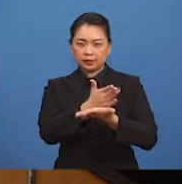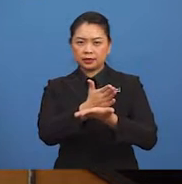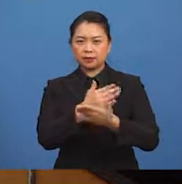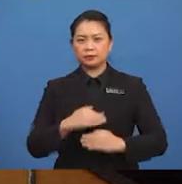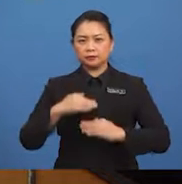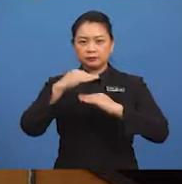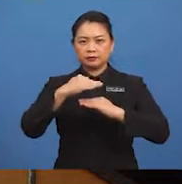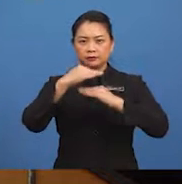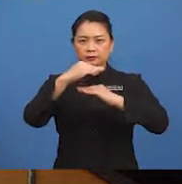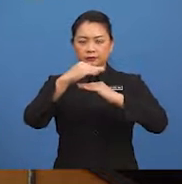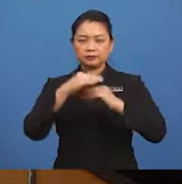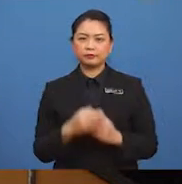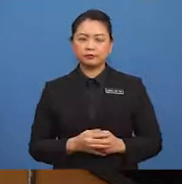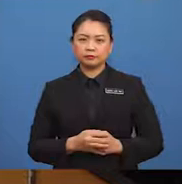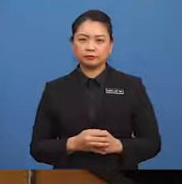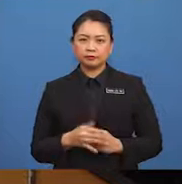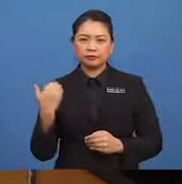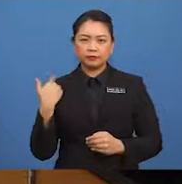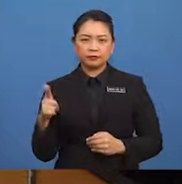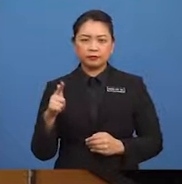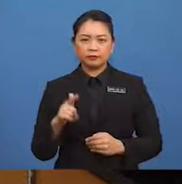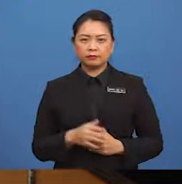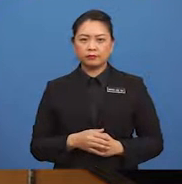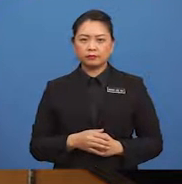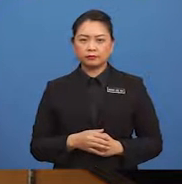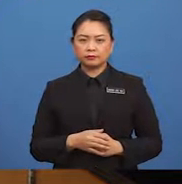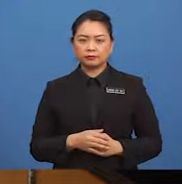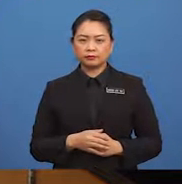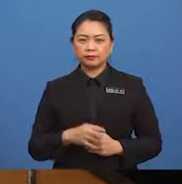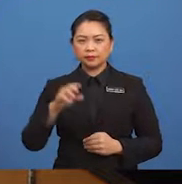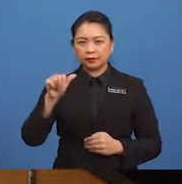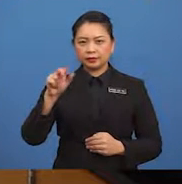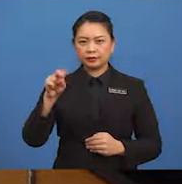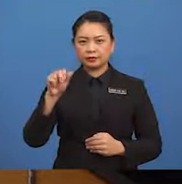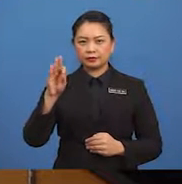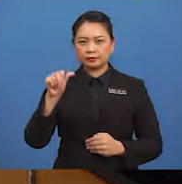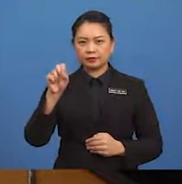Peringkat seterusnya di dalam mitosis adalah peringkat anafasa.